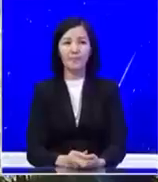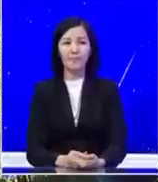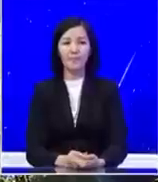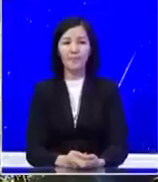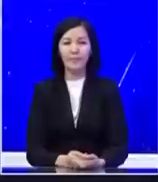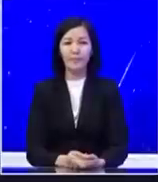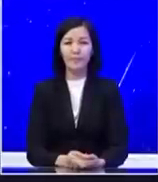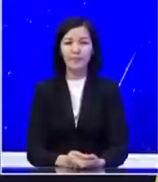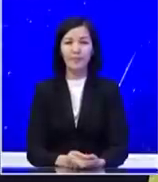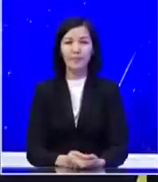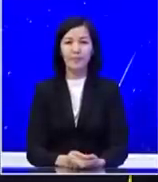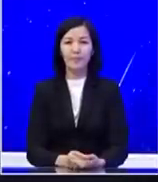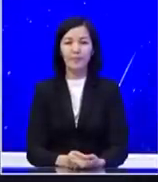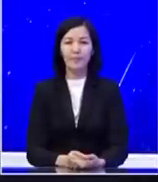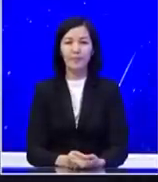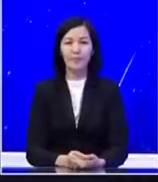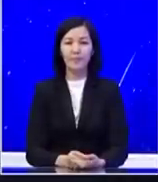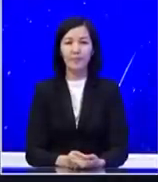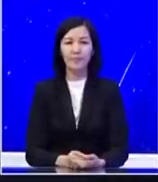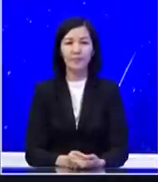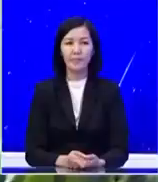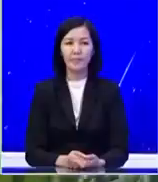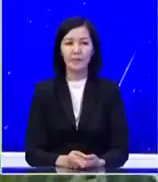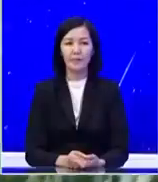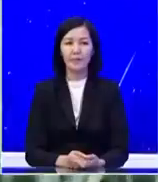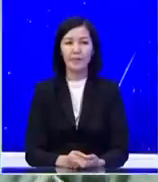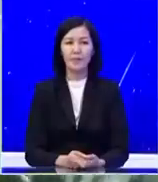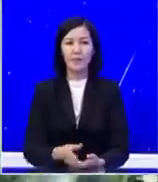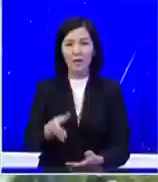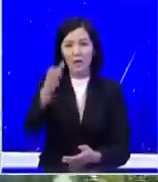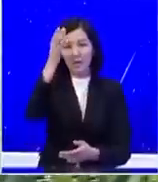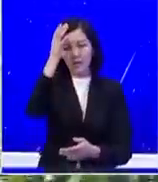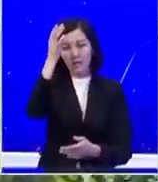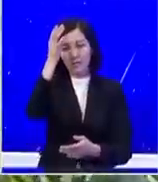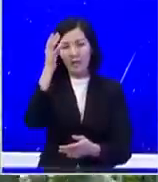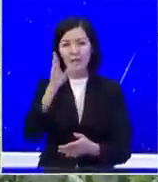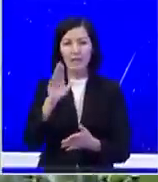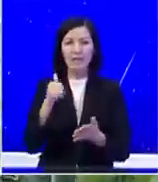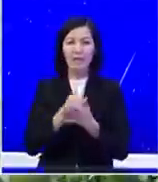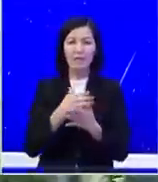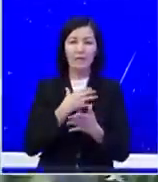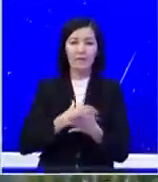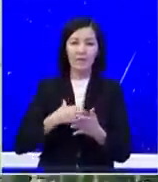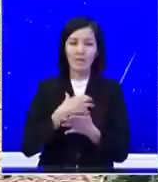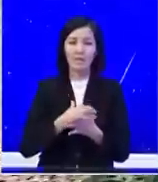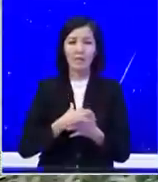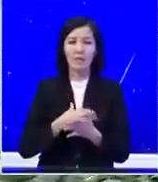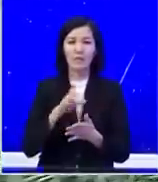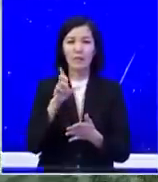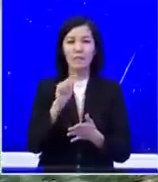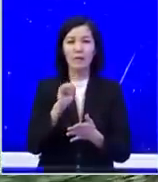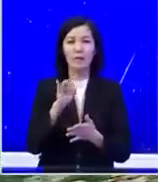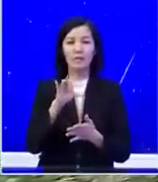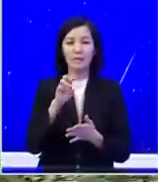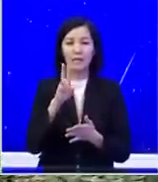севера вся линейка. Обратите внимание, соя обычно 3 бобика, а здесь 4. Ғылым жақсы өнім кепілі. Байсерке агро холдингінің башлығы осы қағиданы